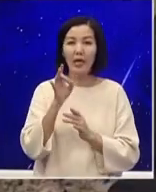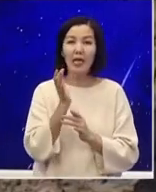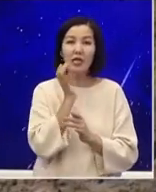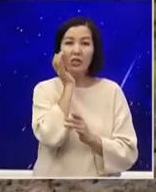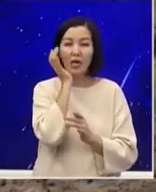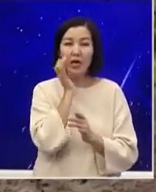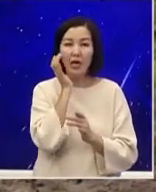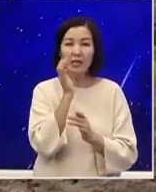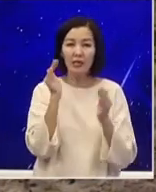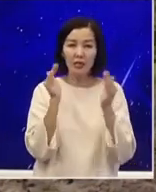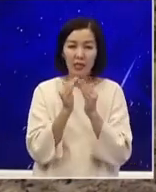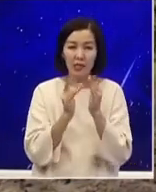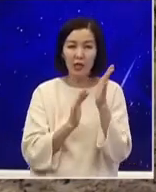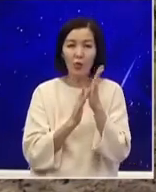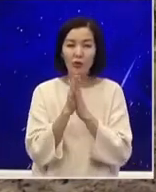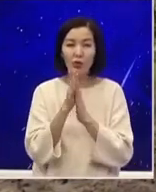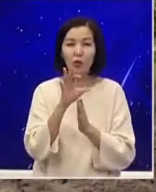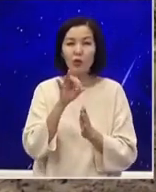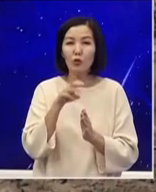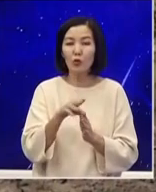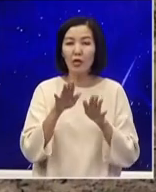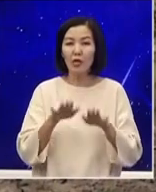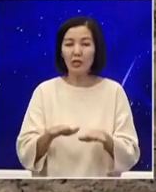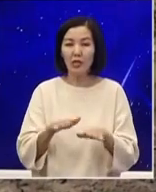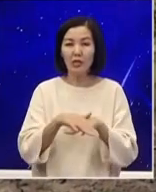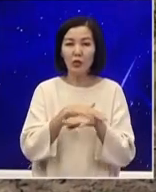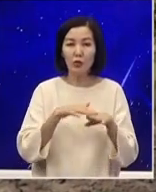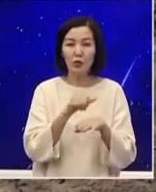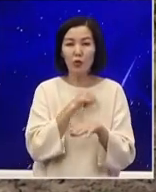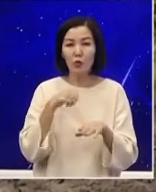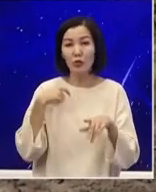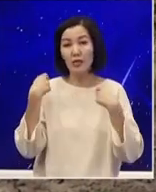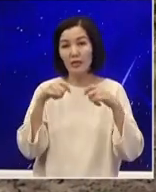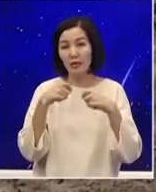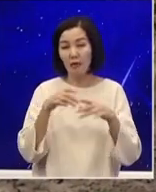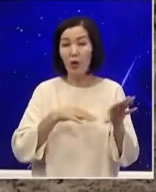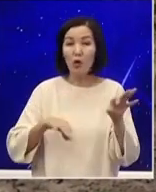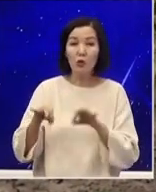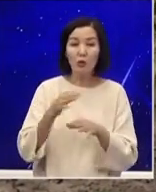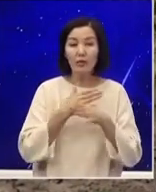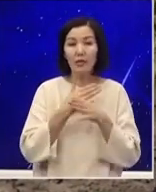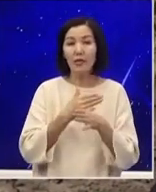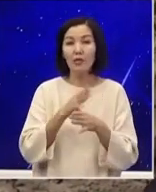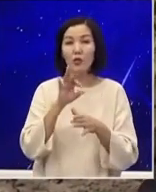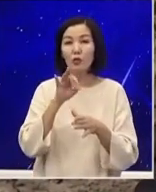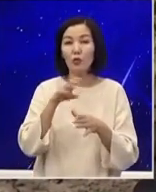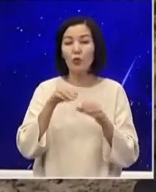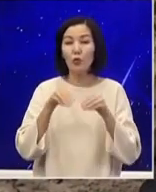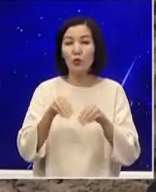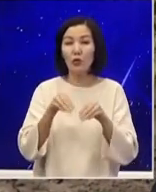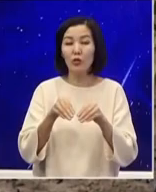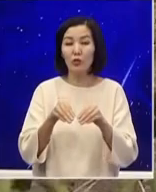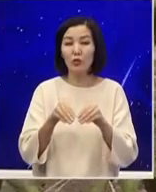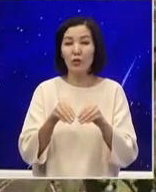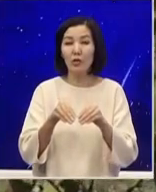жаңғағының көшеттерін өсірдік, сортты емес. Жергілікті тұрғындар өсіріп сатып жатты. Бұл жобаның нәтижесінде біз сортты отырғызу материалына